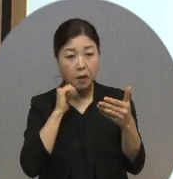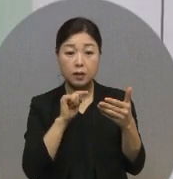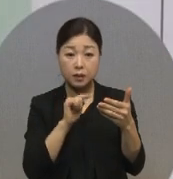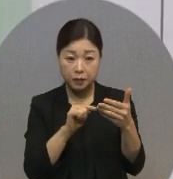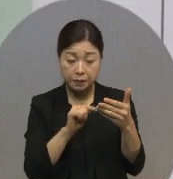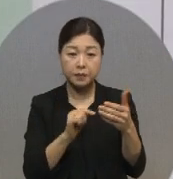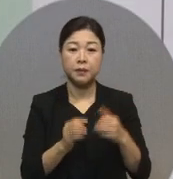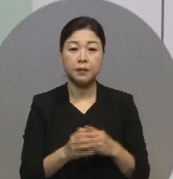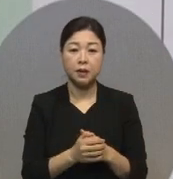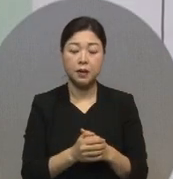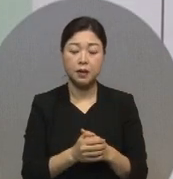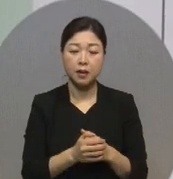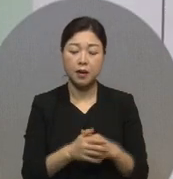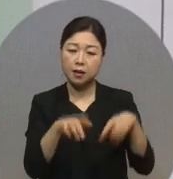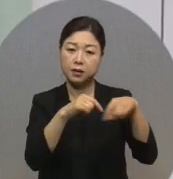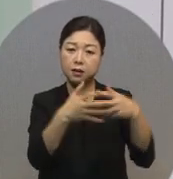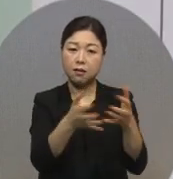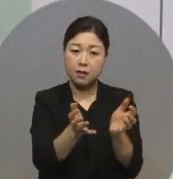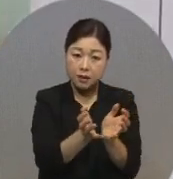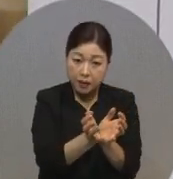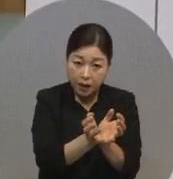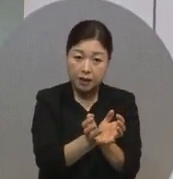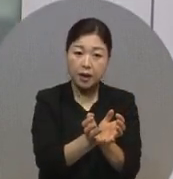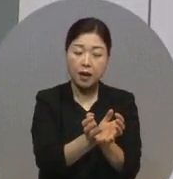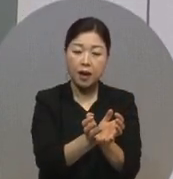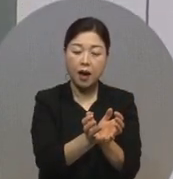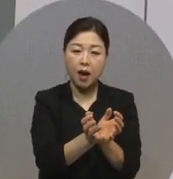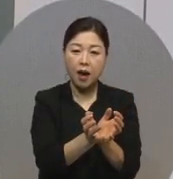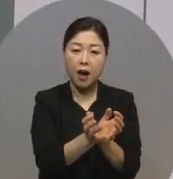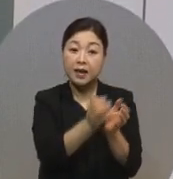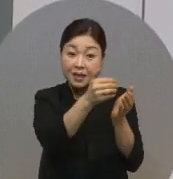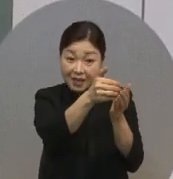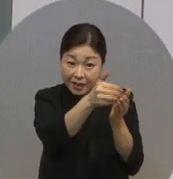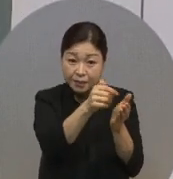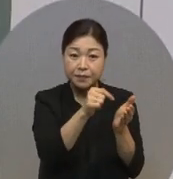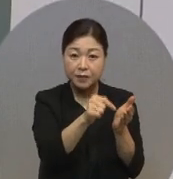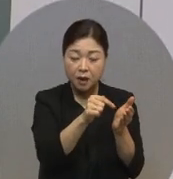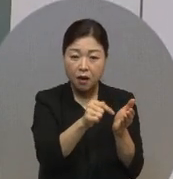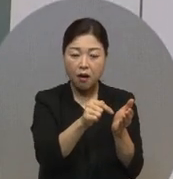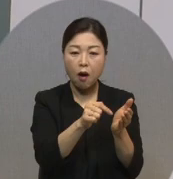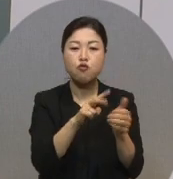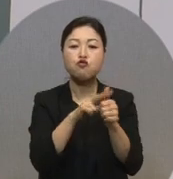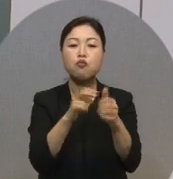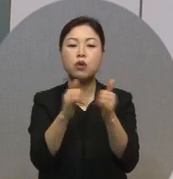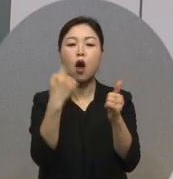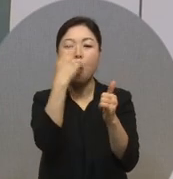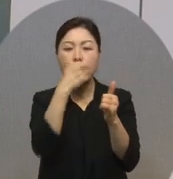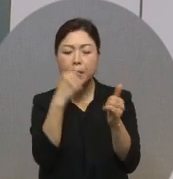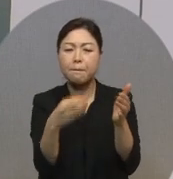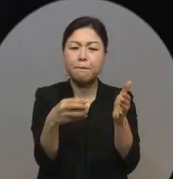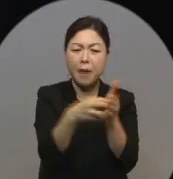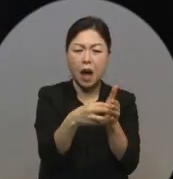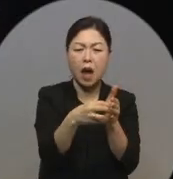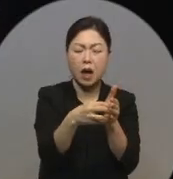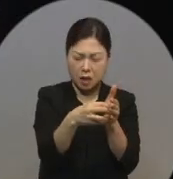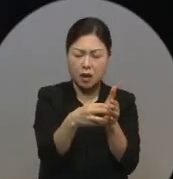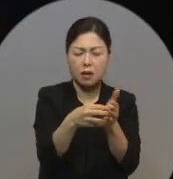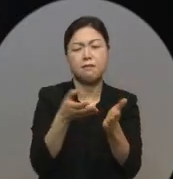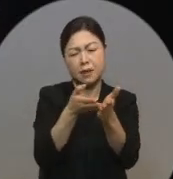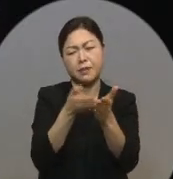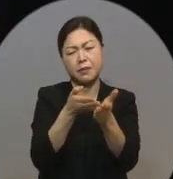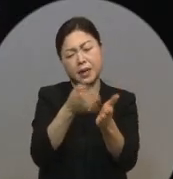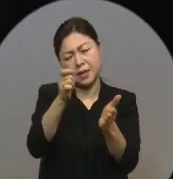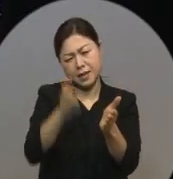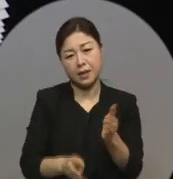로고와 후보자의 사진을 포함한 그림 투표용지 제공에 대한 요구를 꾸준히 제기해 왔습니다.